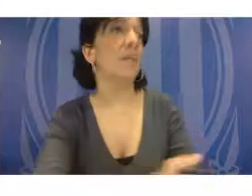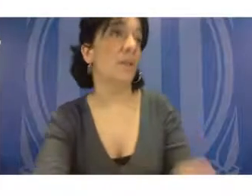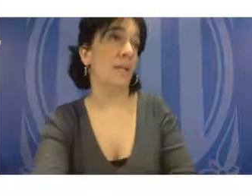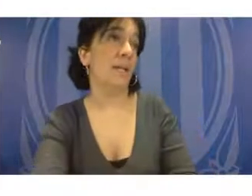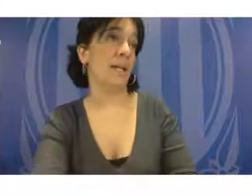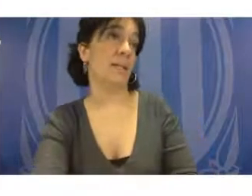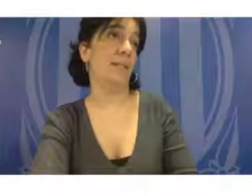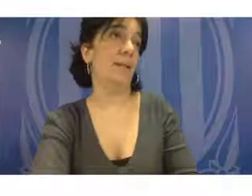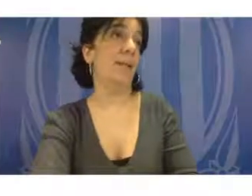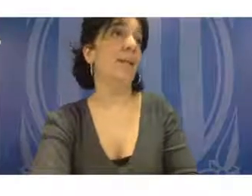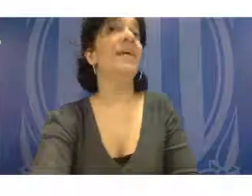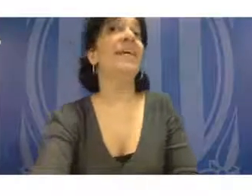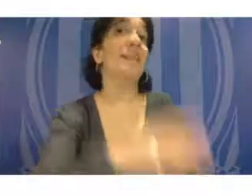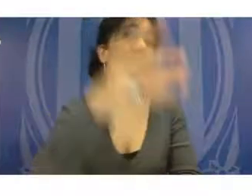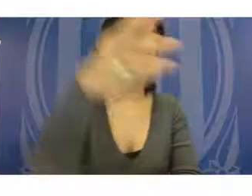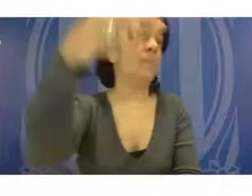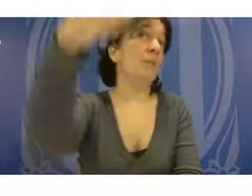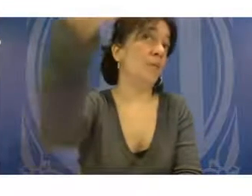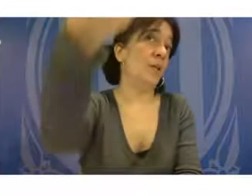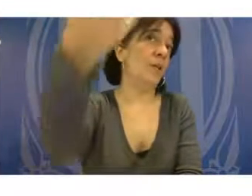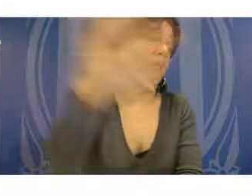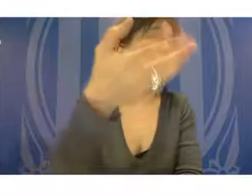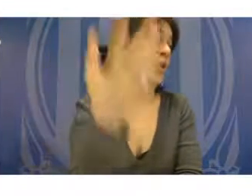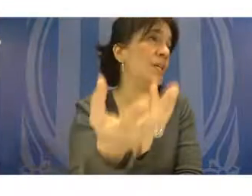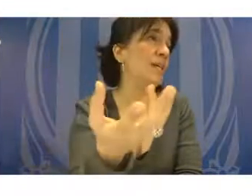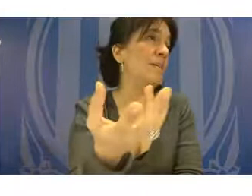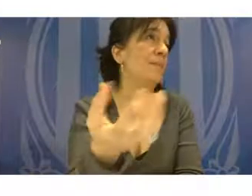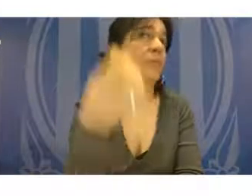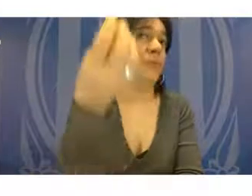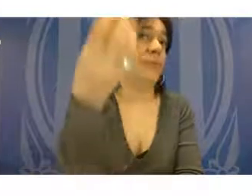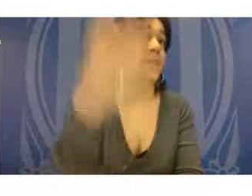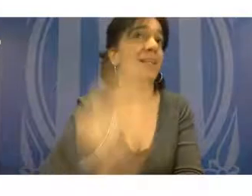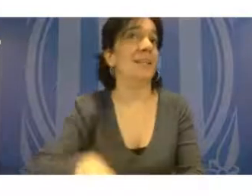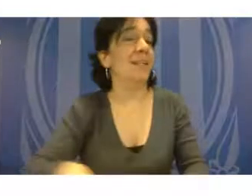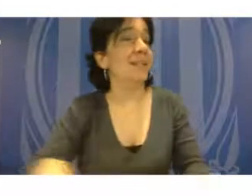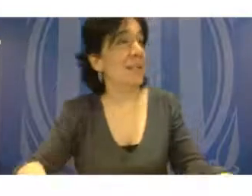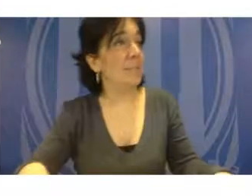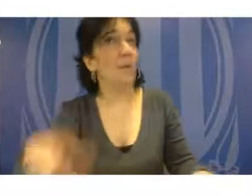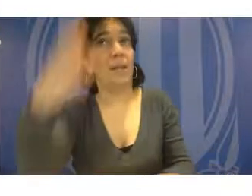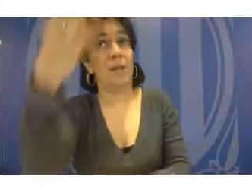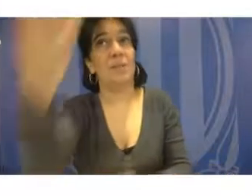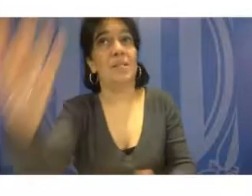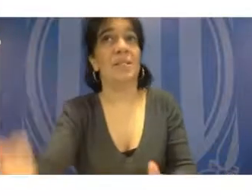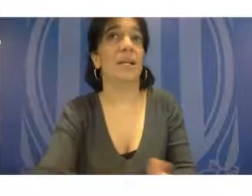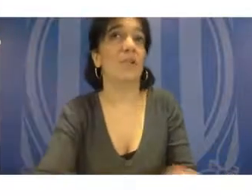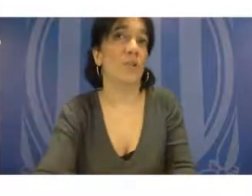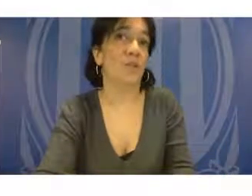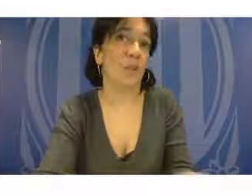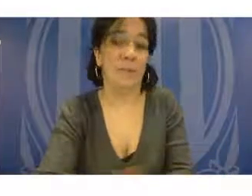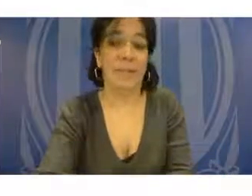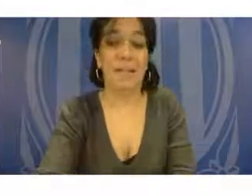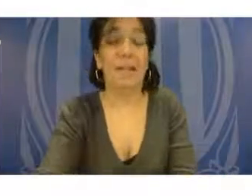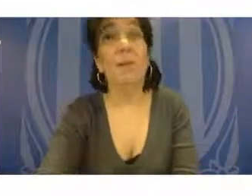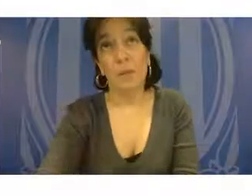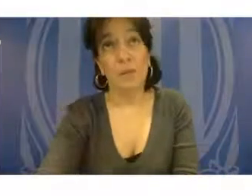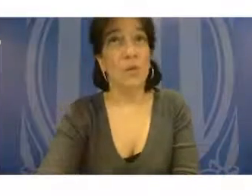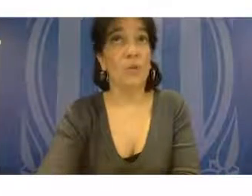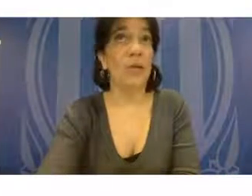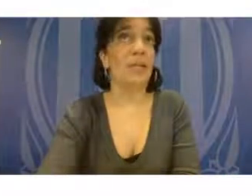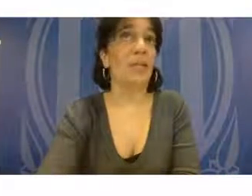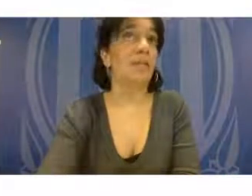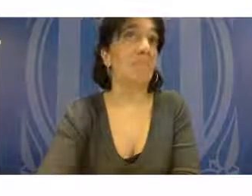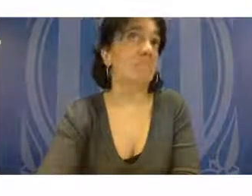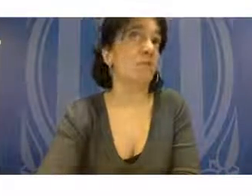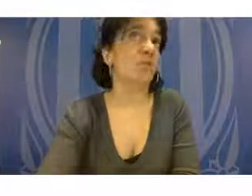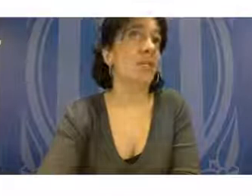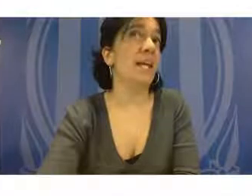més que no entre la setmana. I també promocionem, lògicament, productes que siguin de temporada, com és els calçots, que va tenir doncs, un